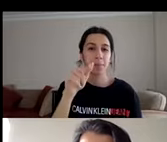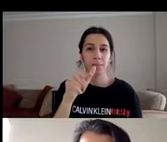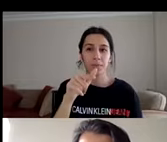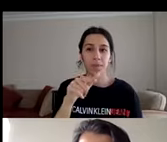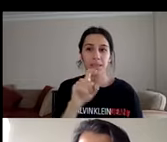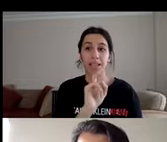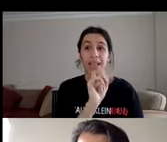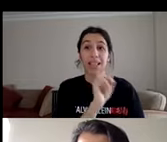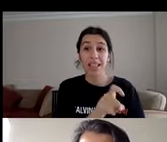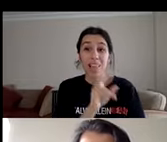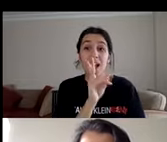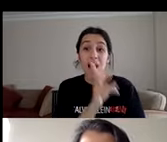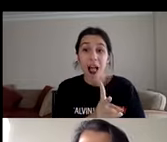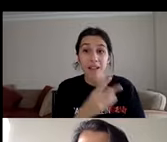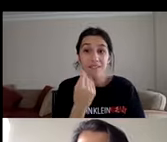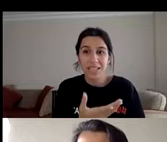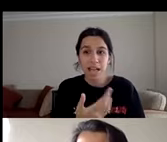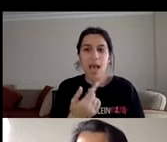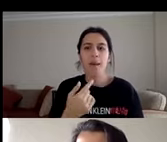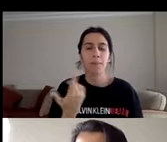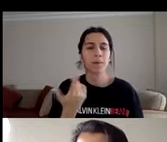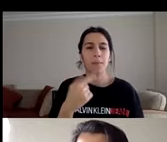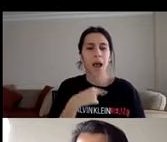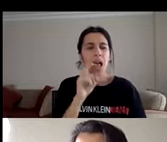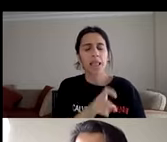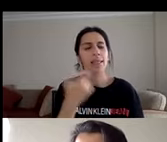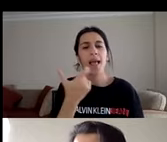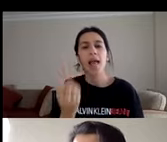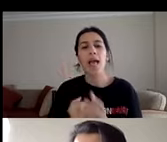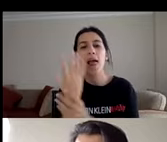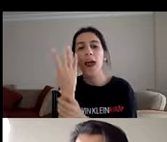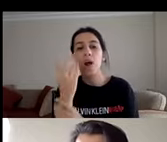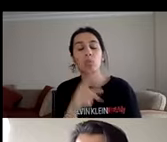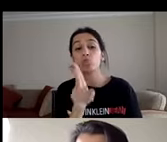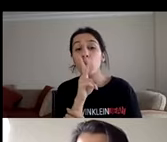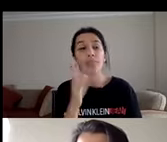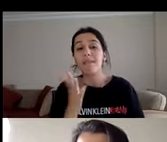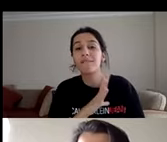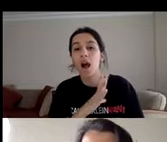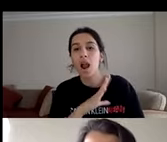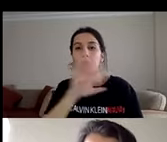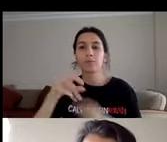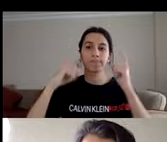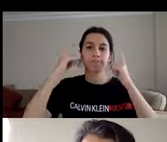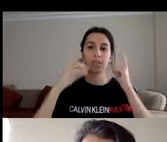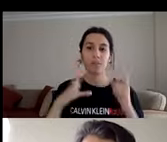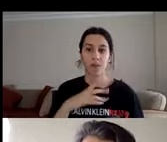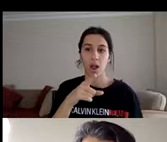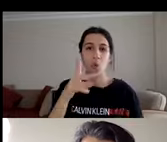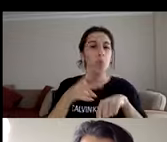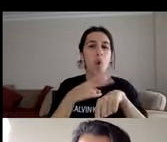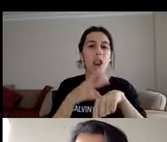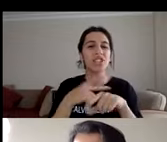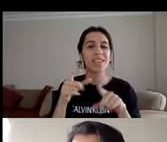tıklama kararı vermek için şunu bilmek ister. Ben tıkladığımda beni nereye götürecek? Bu eylemin sonucu ne olacak? Bu kullanıcı deneyimi açısından da